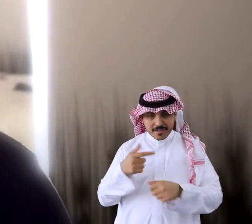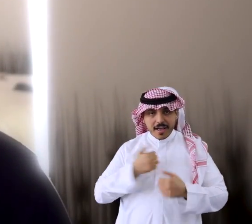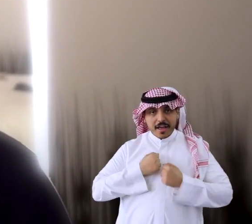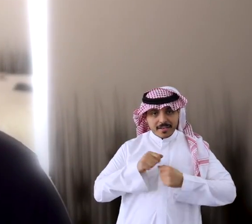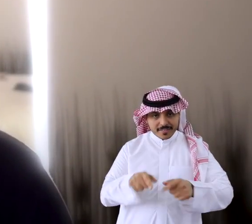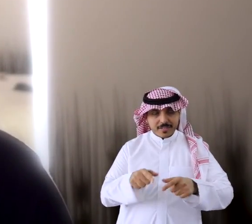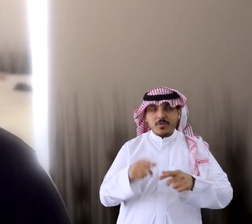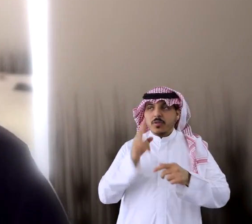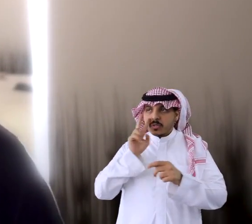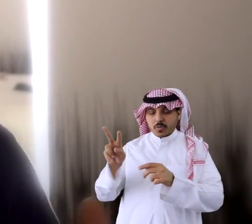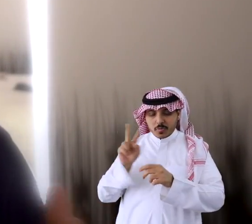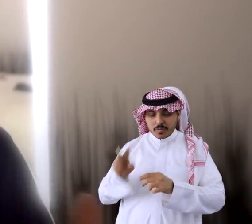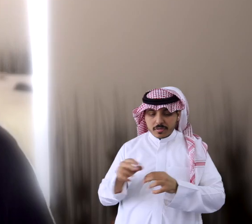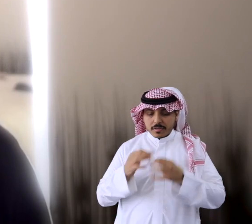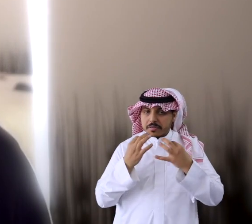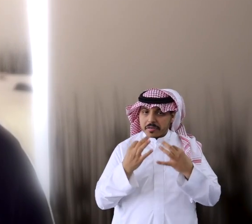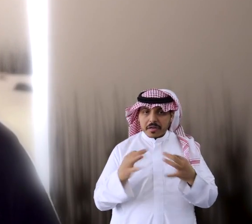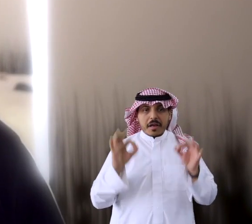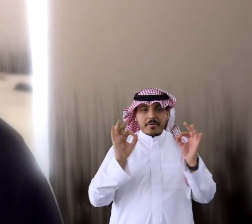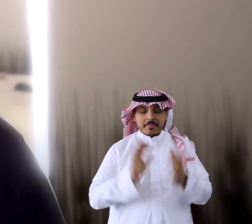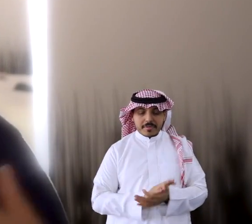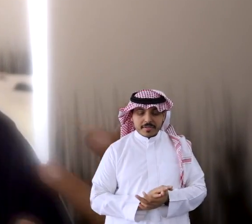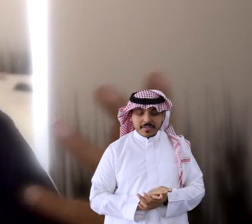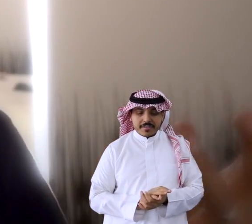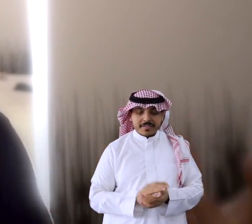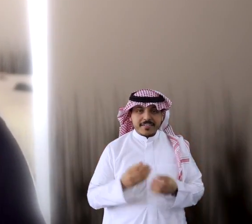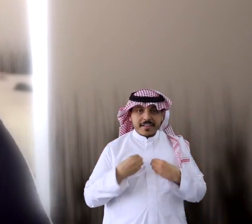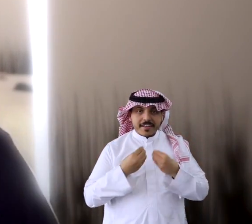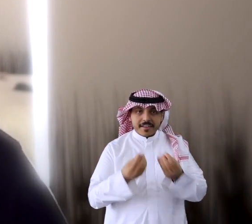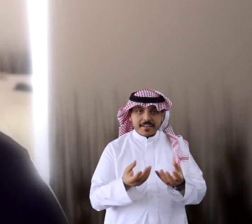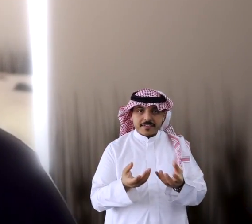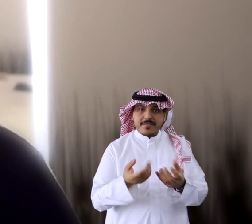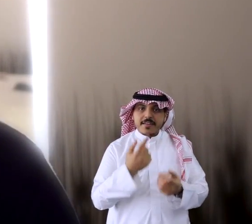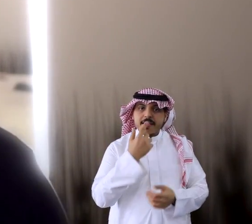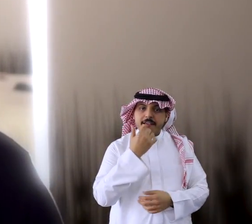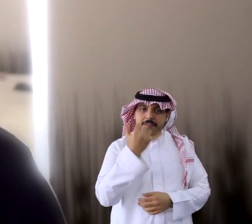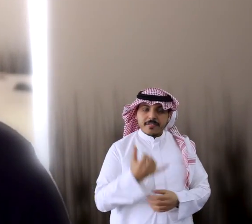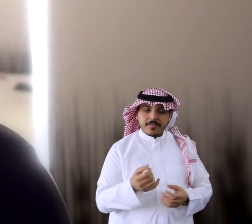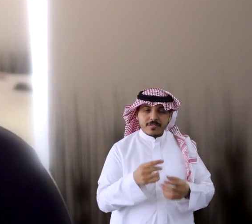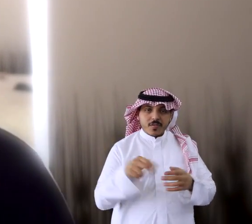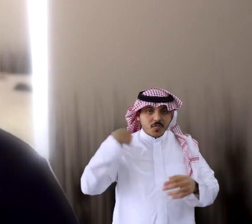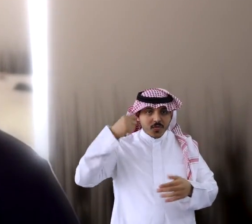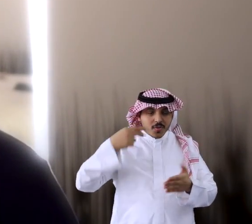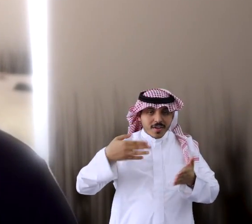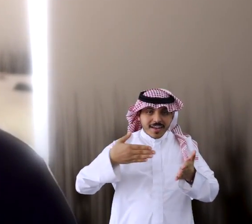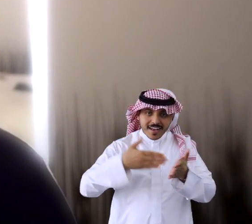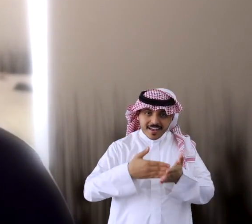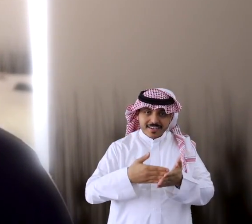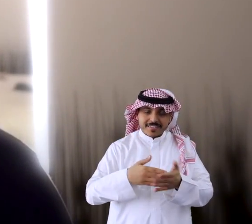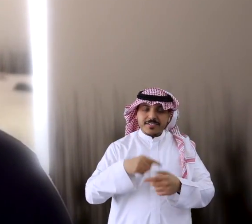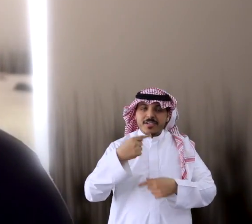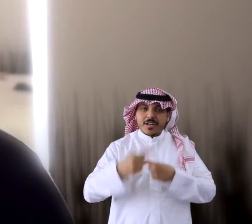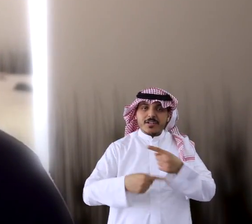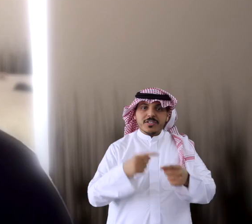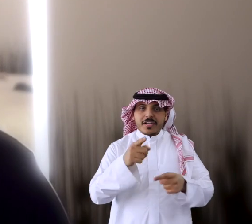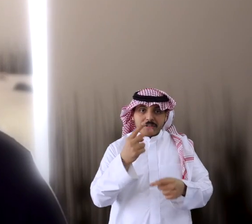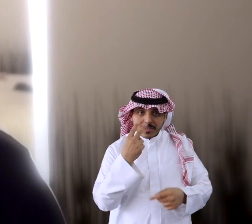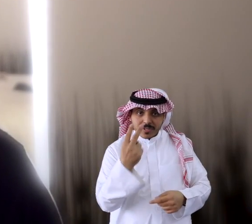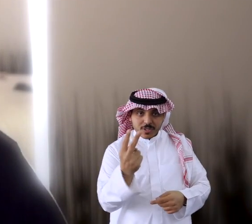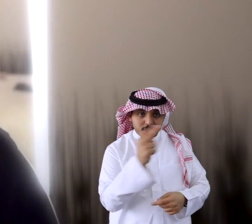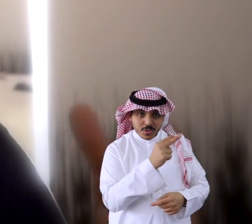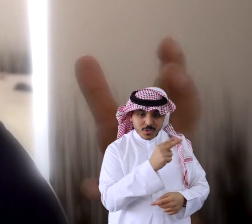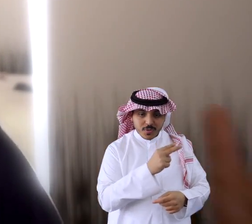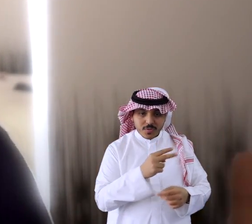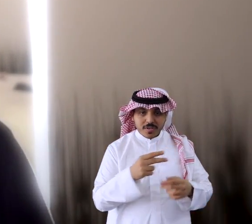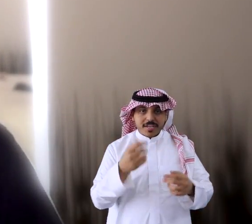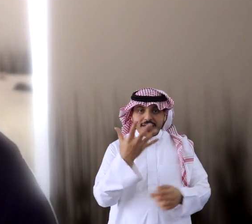على IGTV كون انه ما مساحتها ما تسنح لنا ان نحطها على يوتيوب. نهاية الفيديو كل فيديو ان شاء الله رب العالمين تستمتعوا